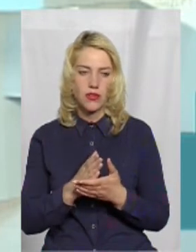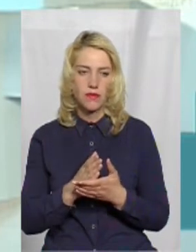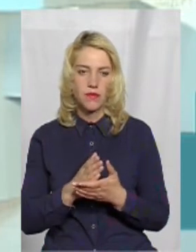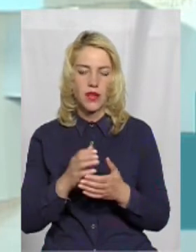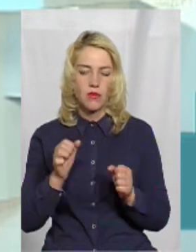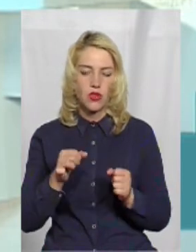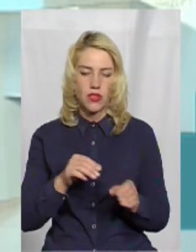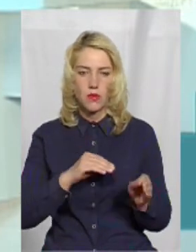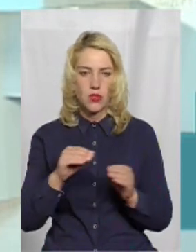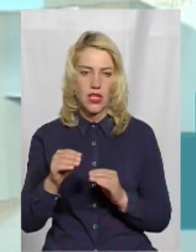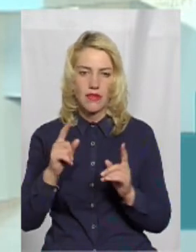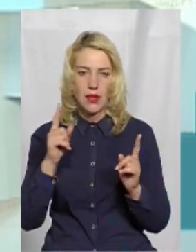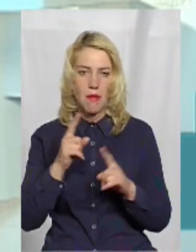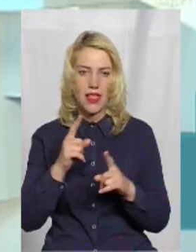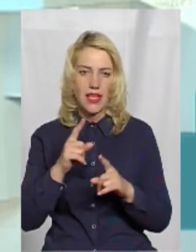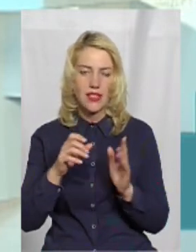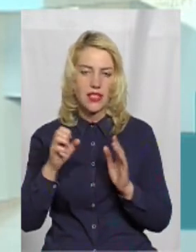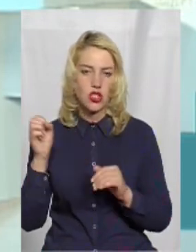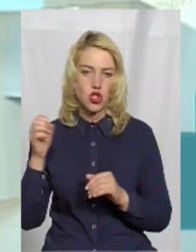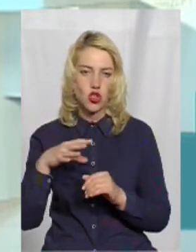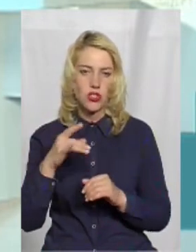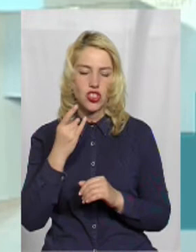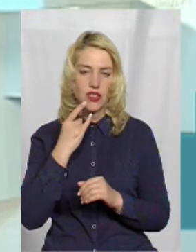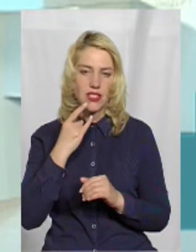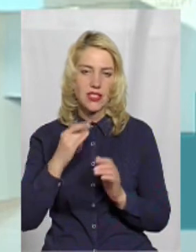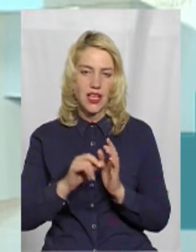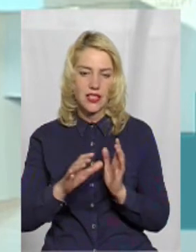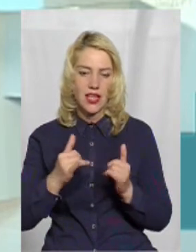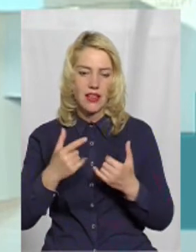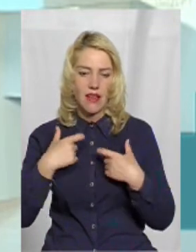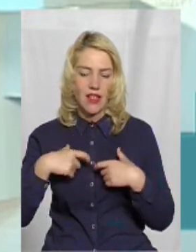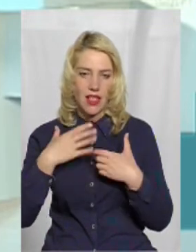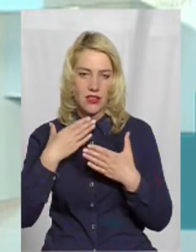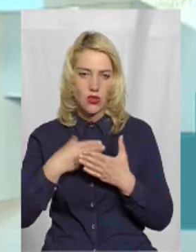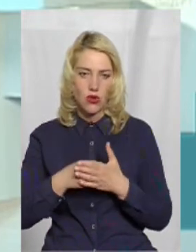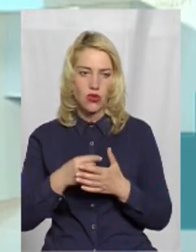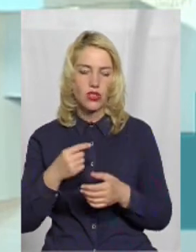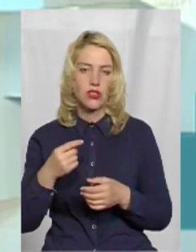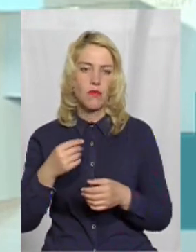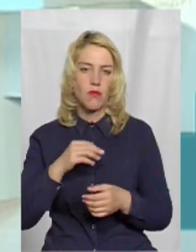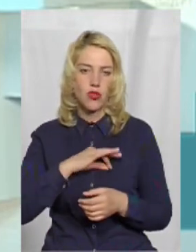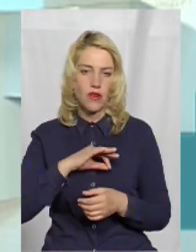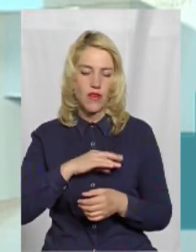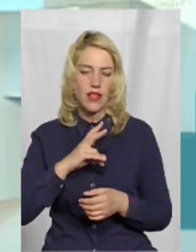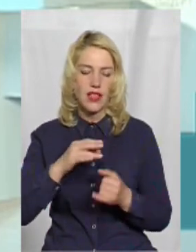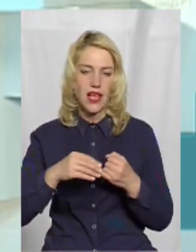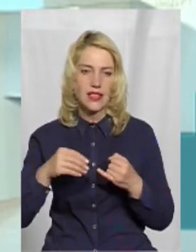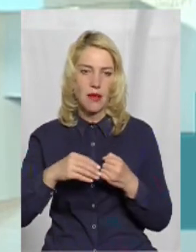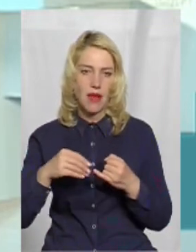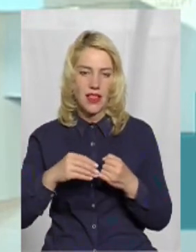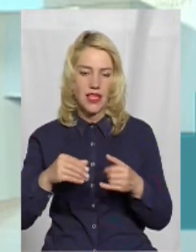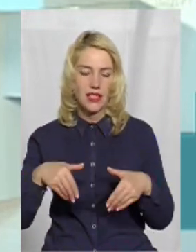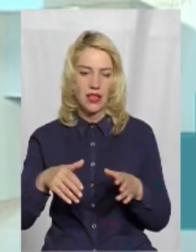сонячні станції, маленькі сонячні станції, в першу чергу це для власного споживання на земельних ділянках. В той час, коли, скажімо, там